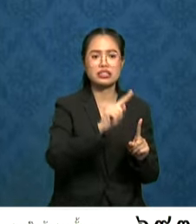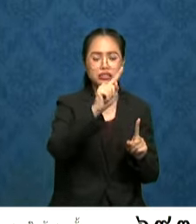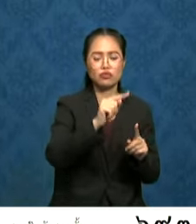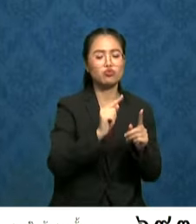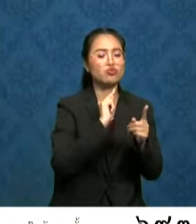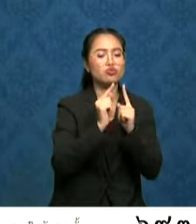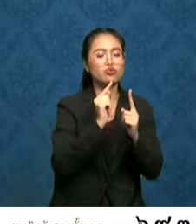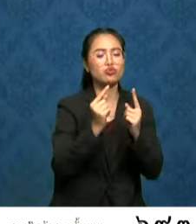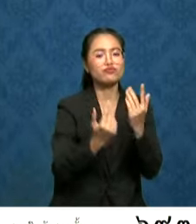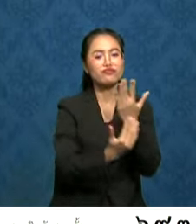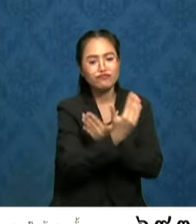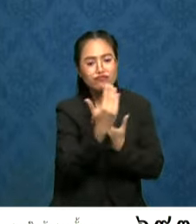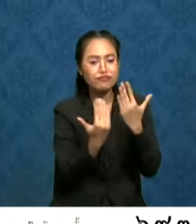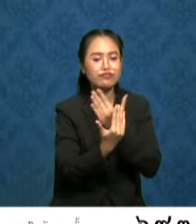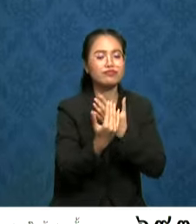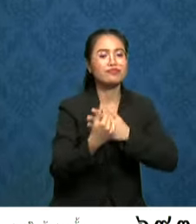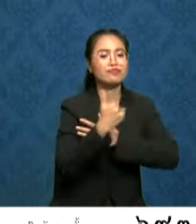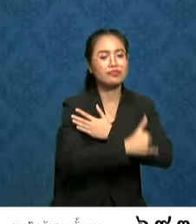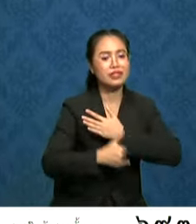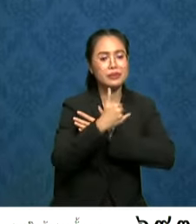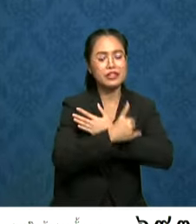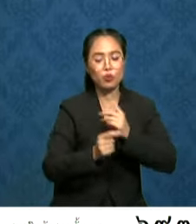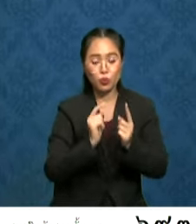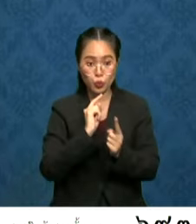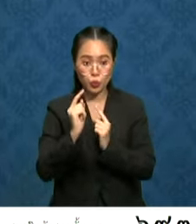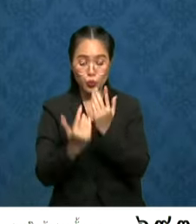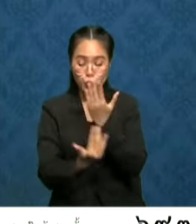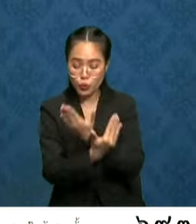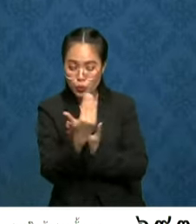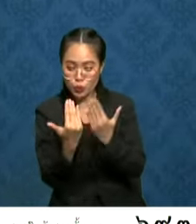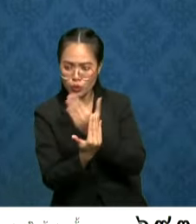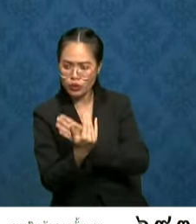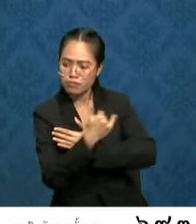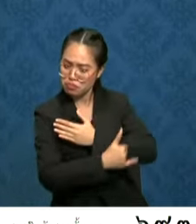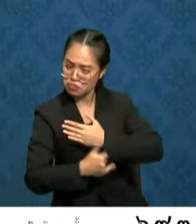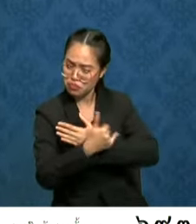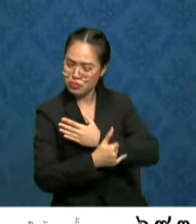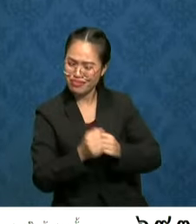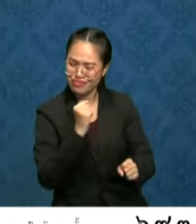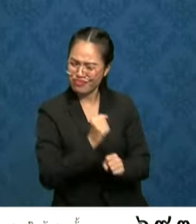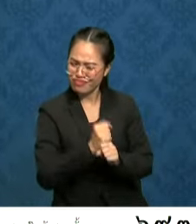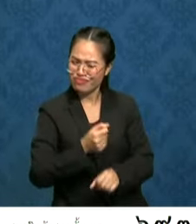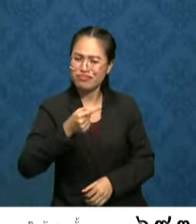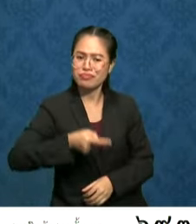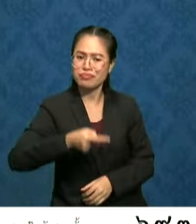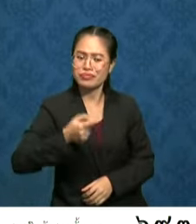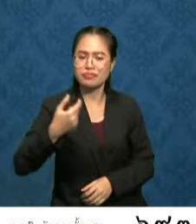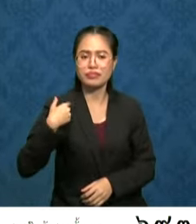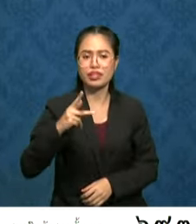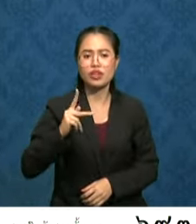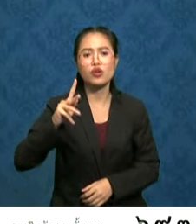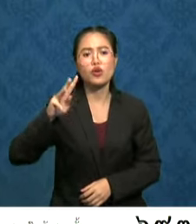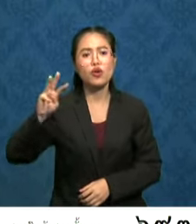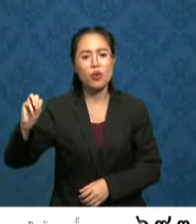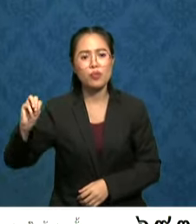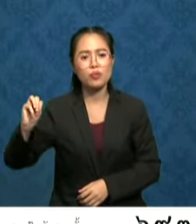ประเทศนะคเป็นผลงาน 3เดือนเจรจาการค้าระหว่างประเทศมันเป็นงานประจำมันมีกรมกรมนึงที่